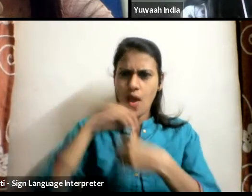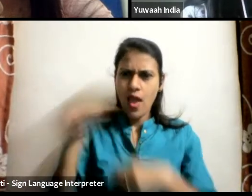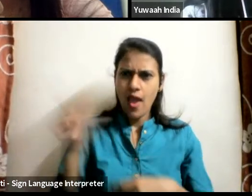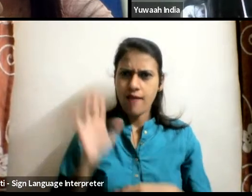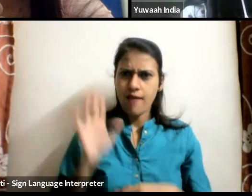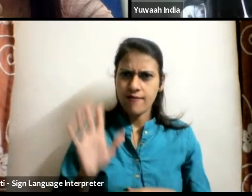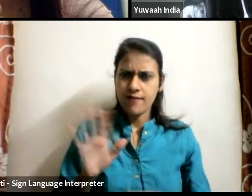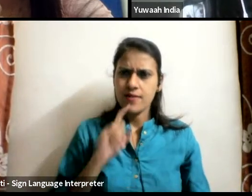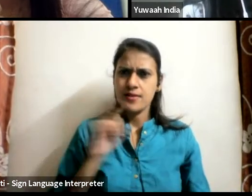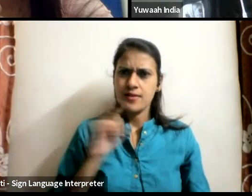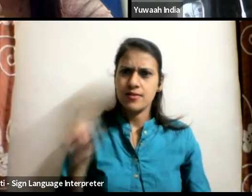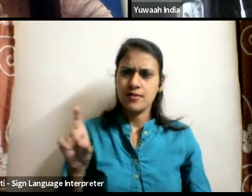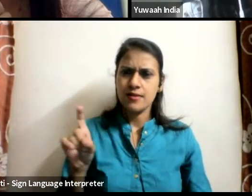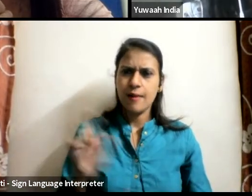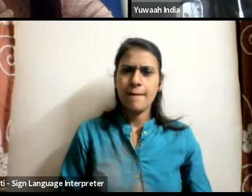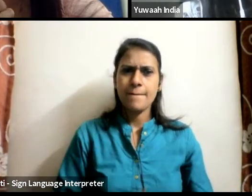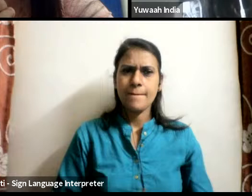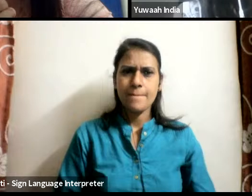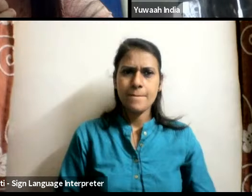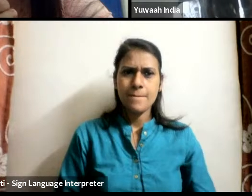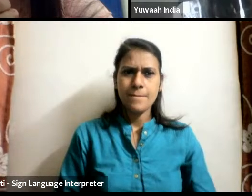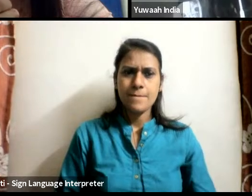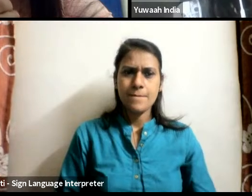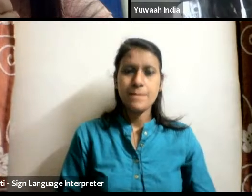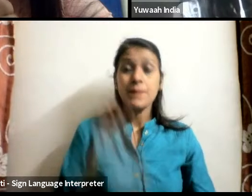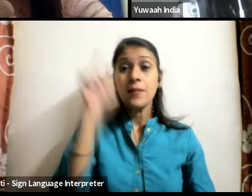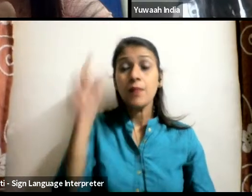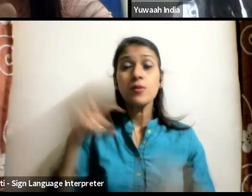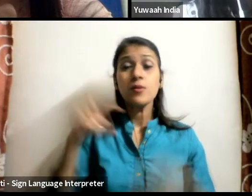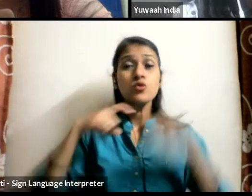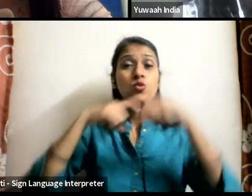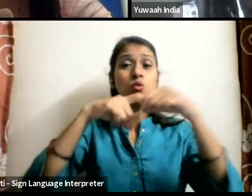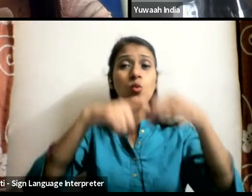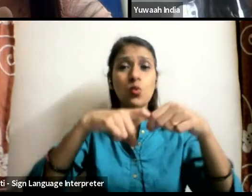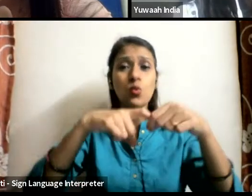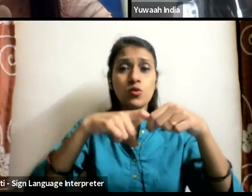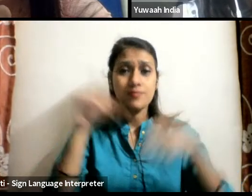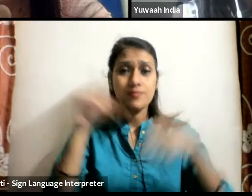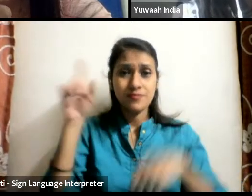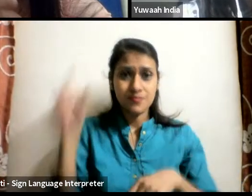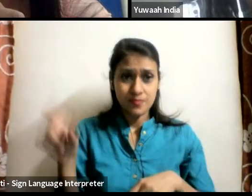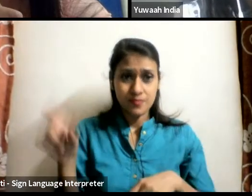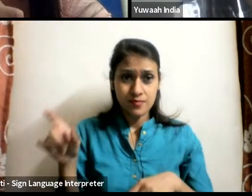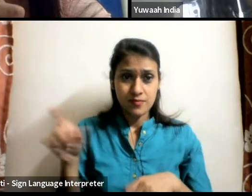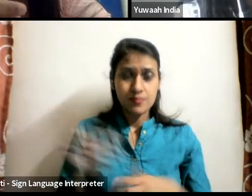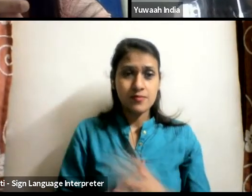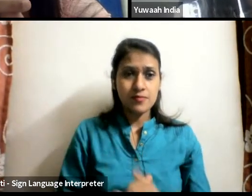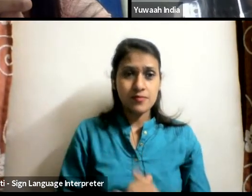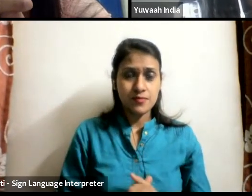um, जिन्होंने ये सवाल पूछा था, अगर आपका कोविड पॉजिटिव